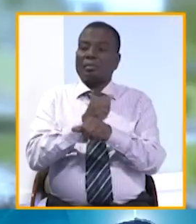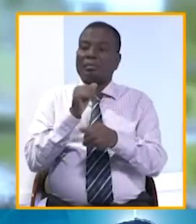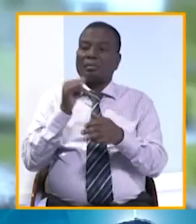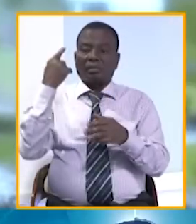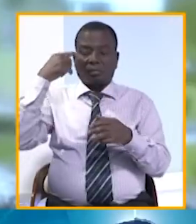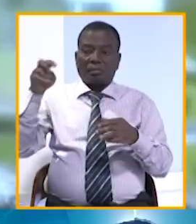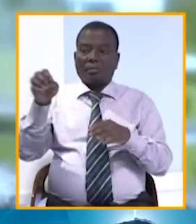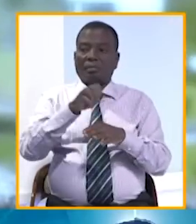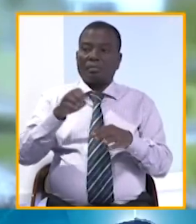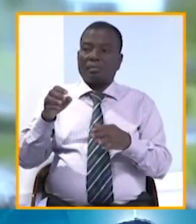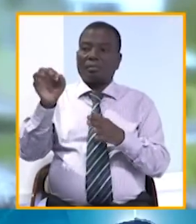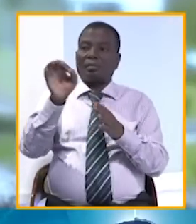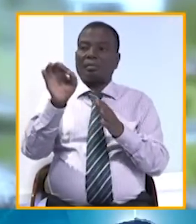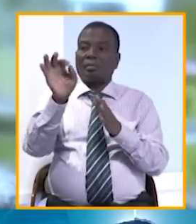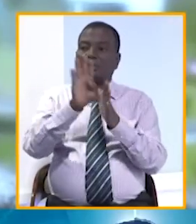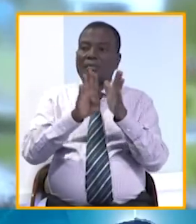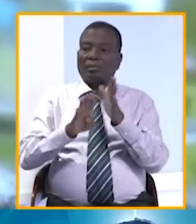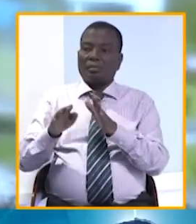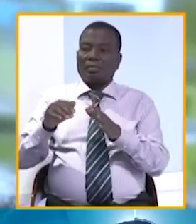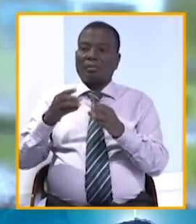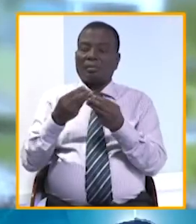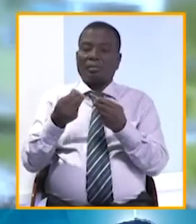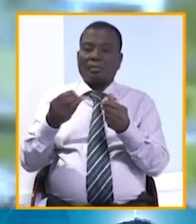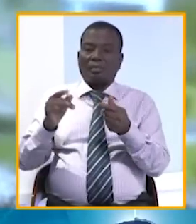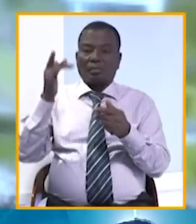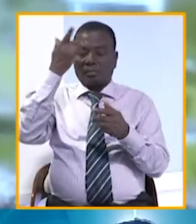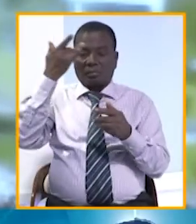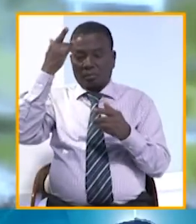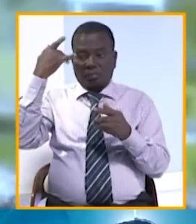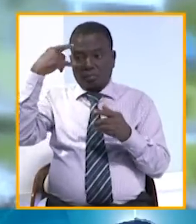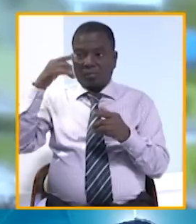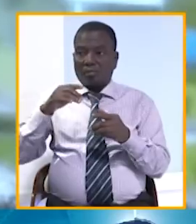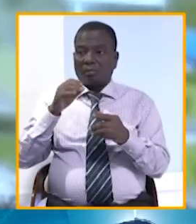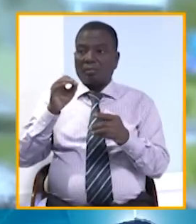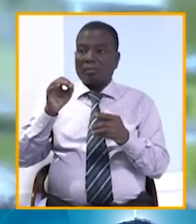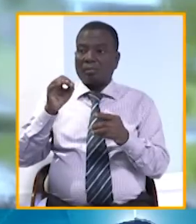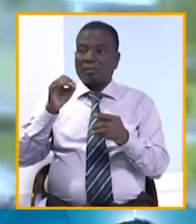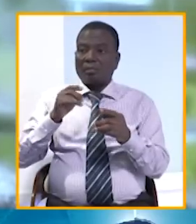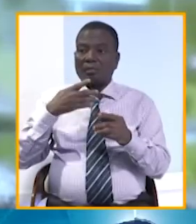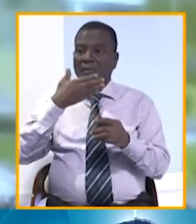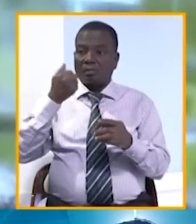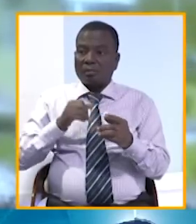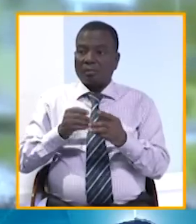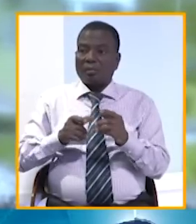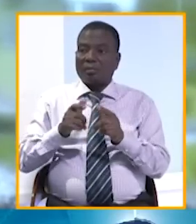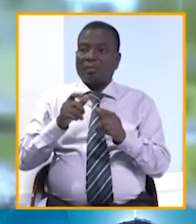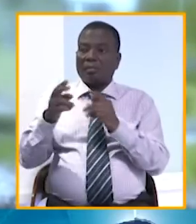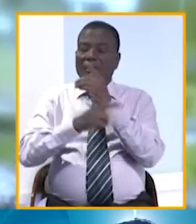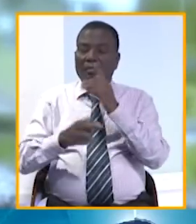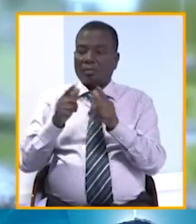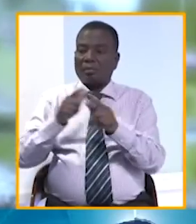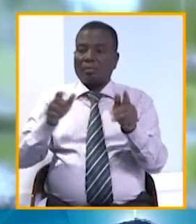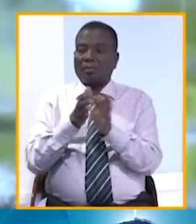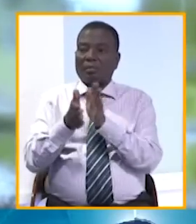eux de faire l'inventaire des produits concernés par le tarif extérieur commun afin de mieux aborder le virage de la zone de libre-échange continentale